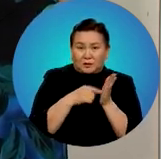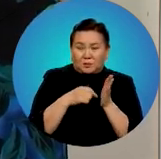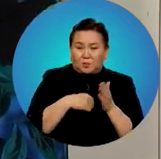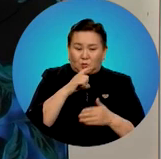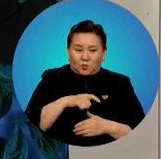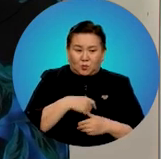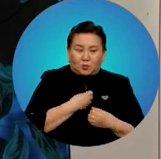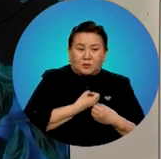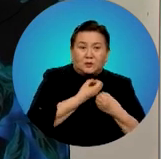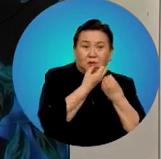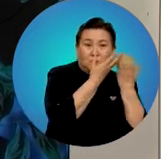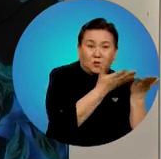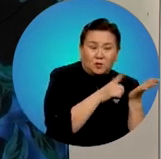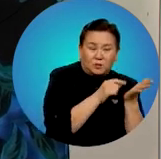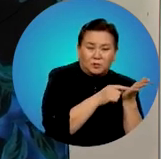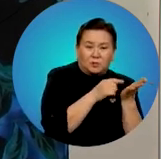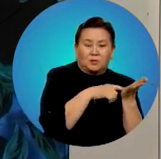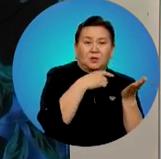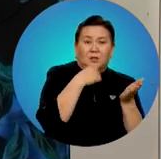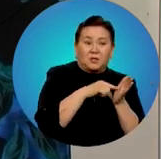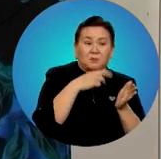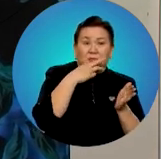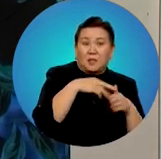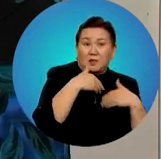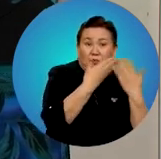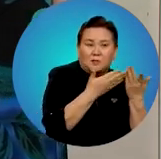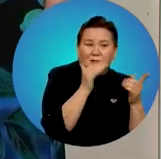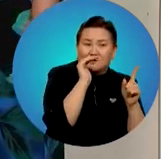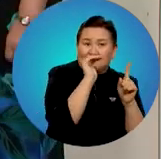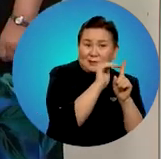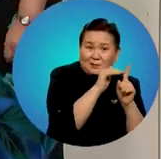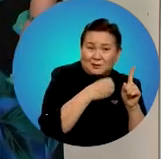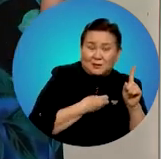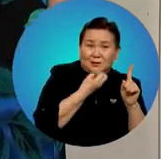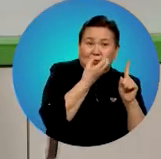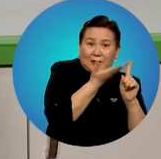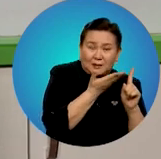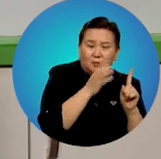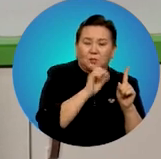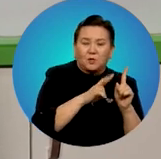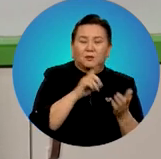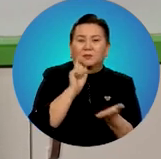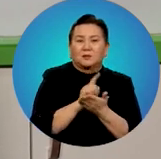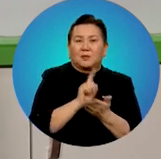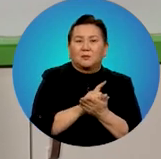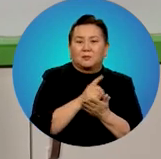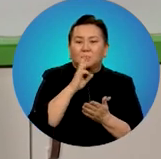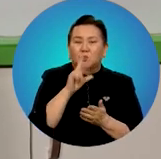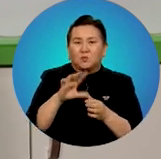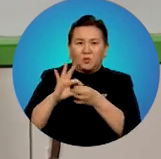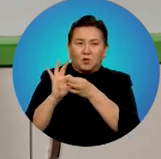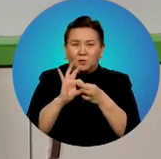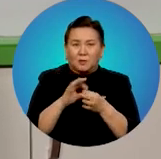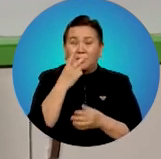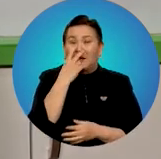хүсвэл, эсвэл хэрэгтэй ямар нэгэн зүйлийг бусдад хөрөхийг хүсвэл, ятган итгүүлэх сэтгэл хөдлөлийн нэг арга хэрэглүүр бол энэ баймж өг бүтээр юм аа гэдгийг эндээс